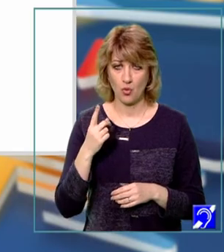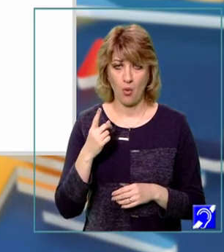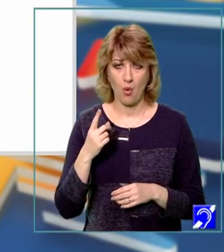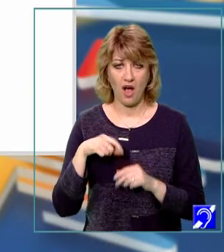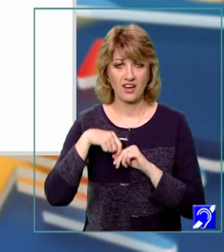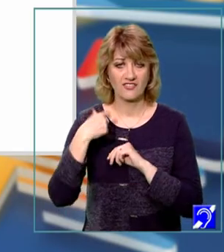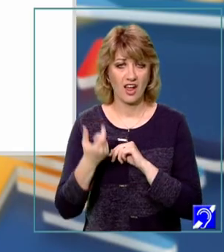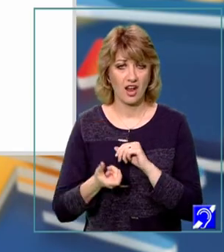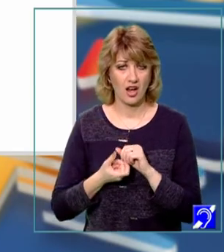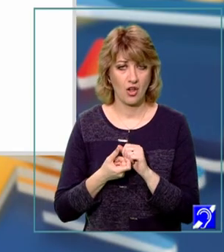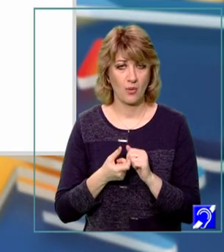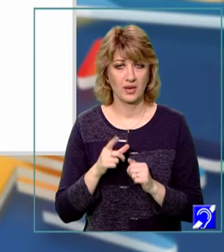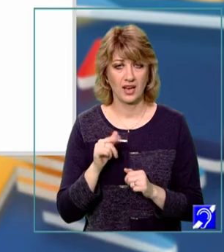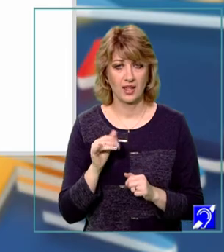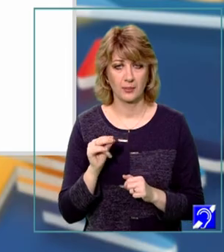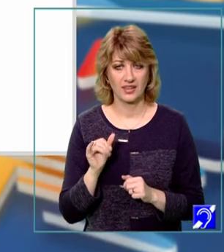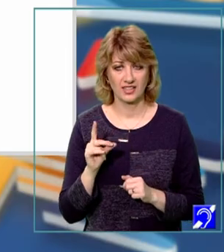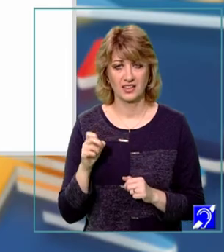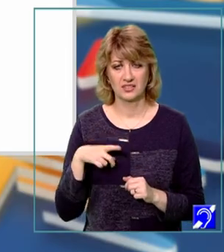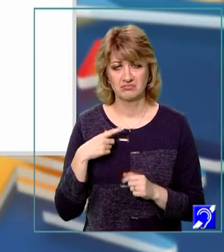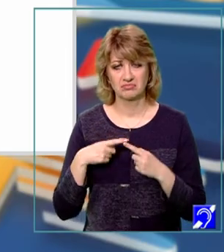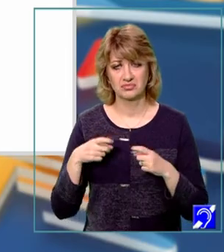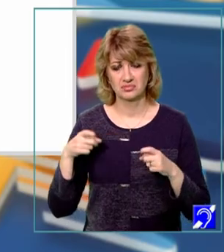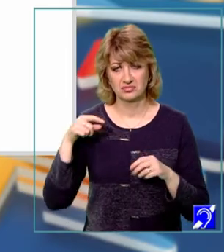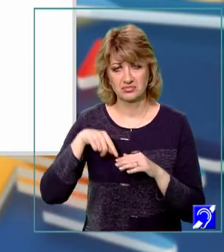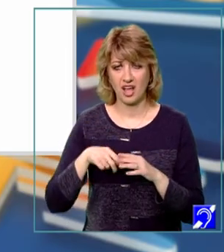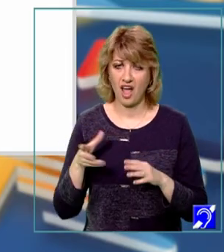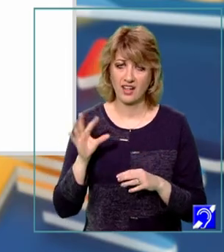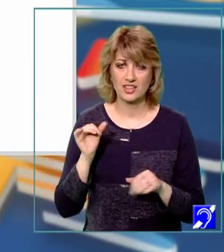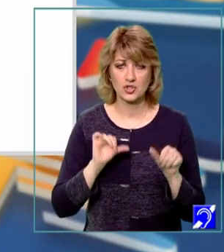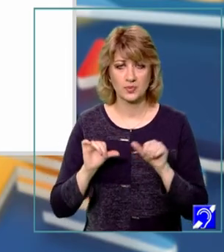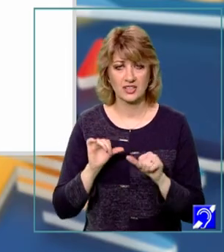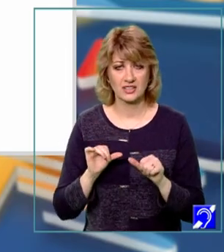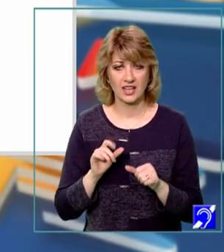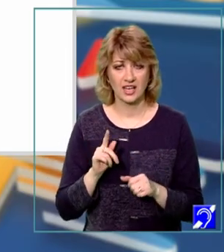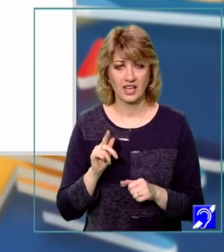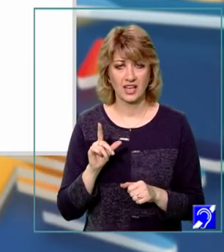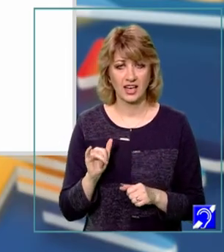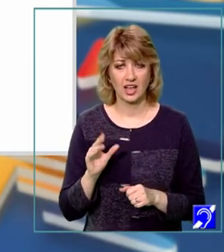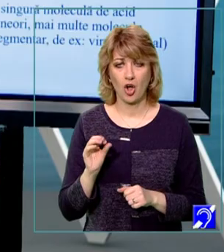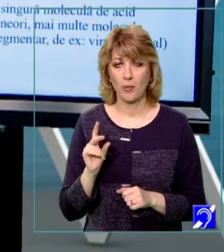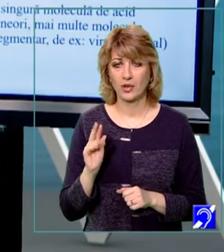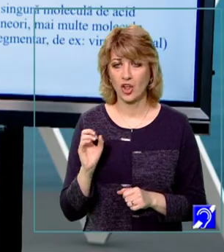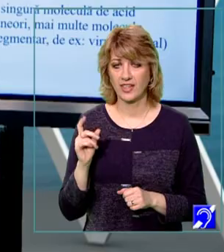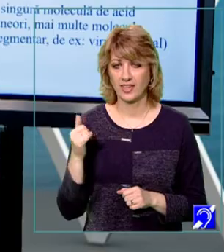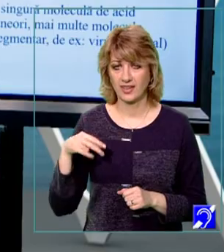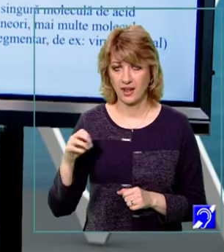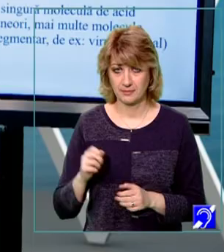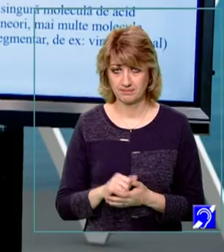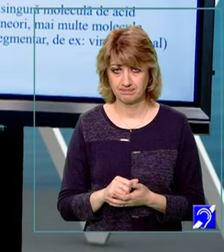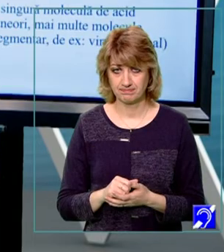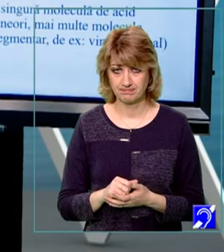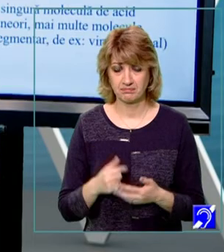anvelopă lipidică în care se află diverse alte substanțe, precum glicoproteinele. Pe noi